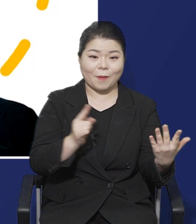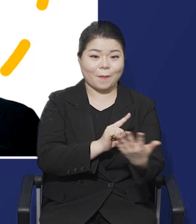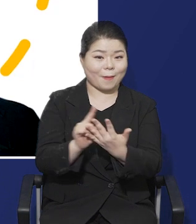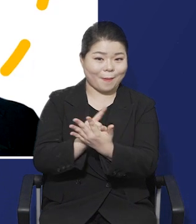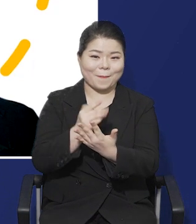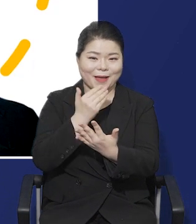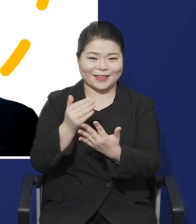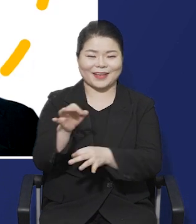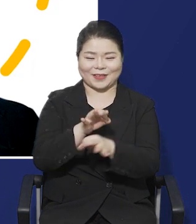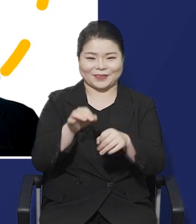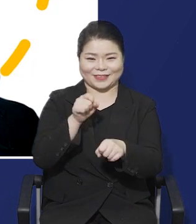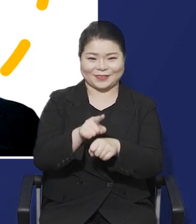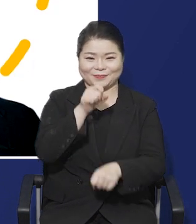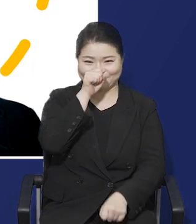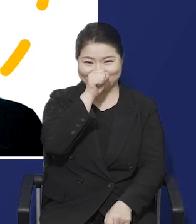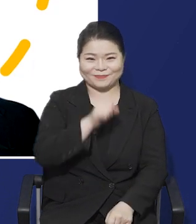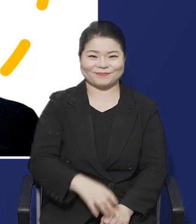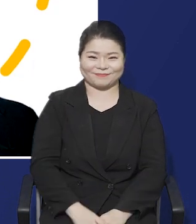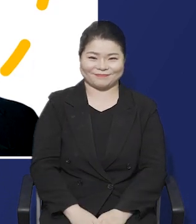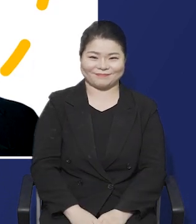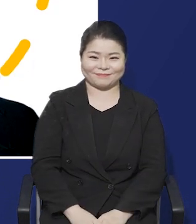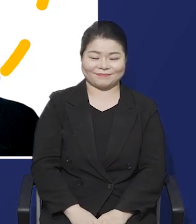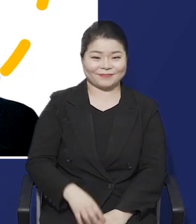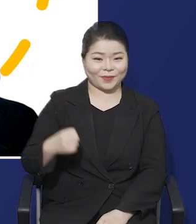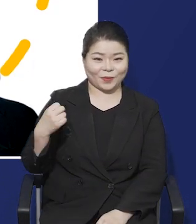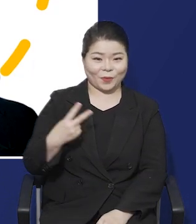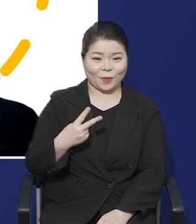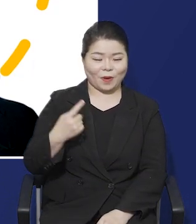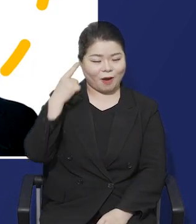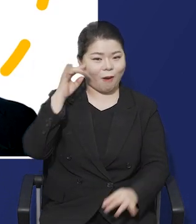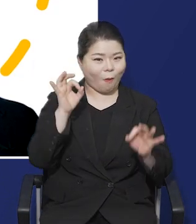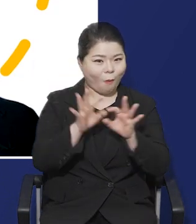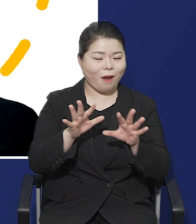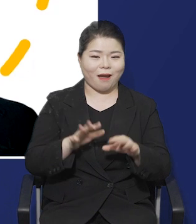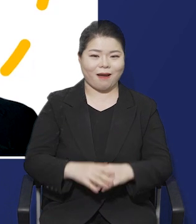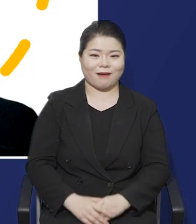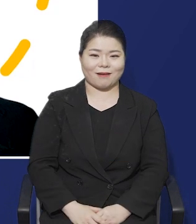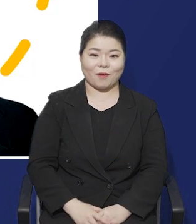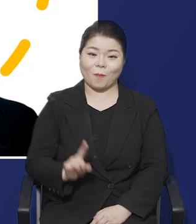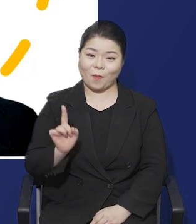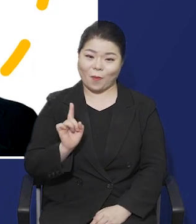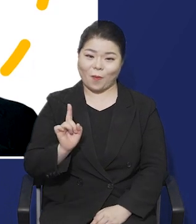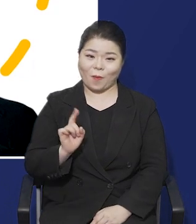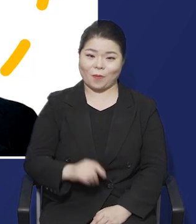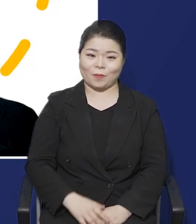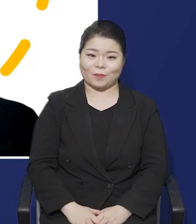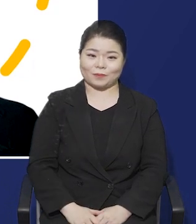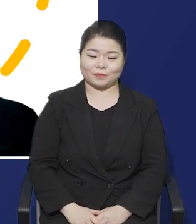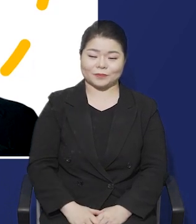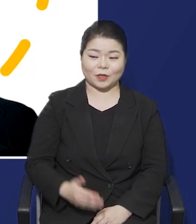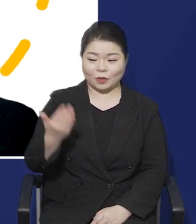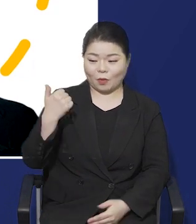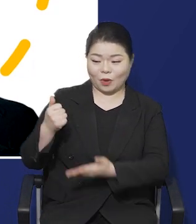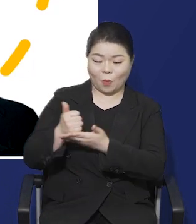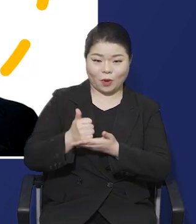경제성이 높다고 볼 수 있습니다. 또 하나는 또 의외성입니다. 어, 기존의 고객뿐만 아니라